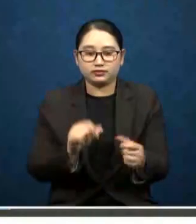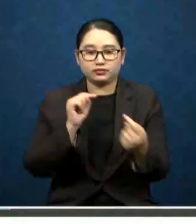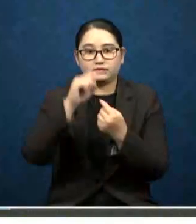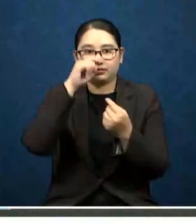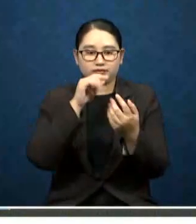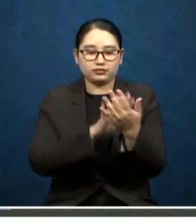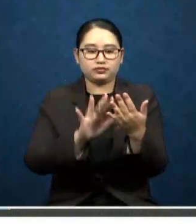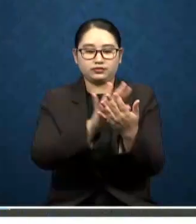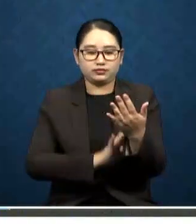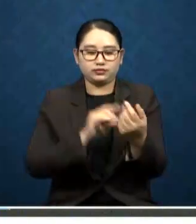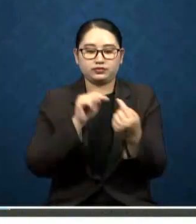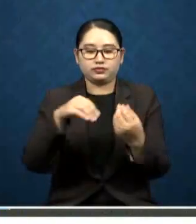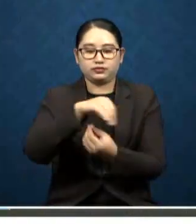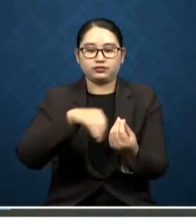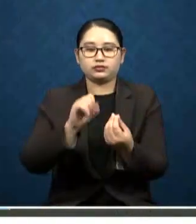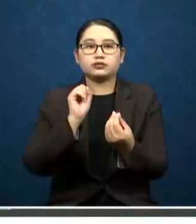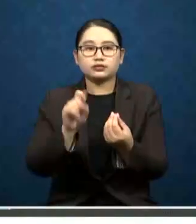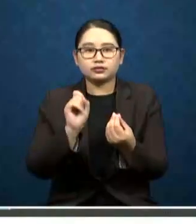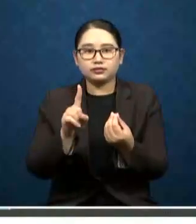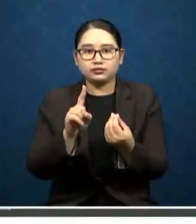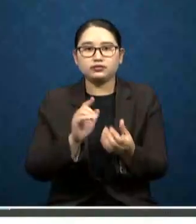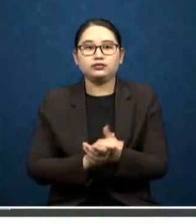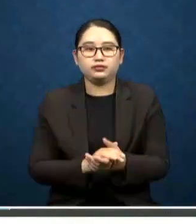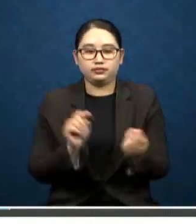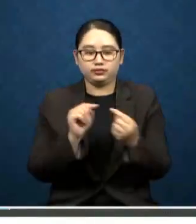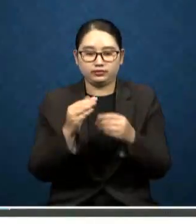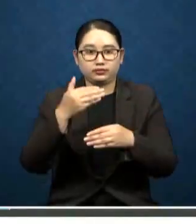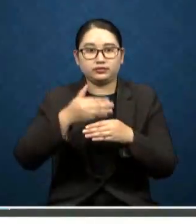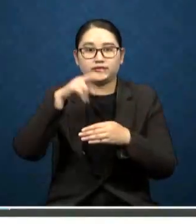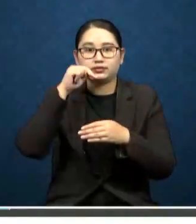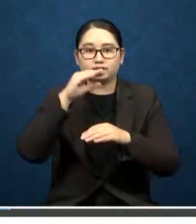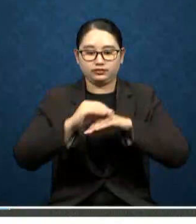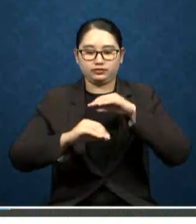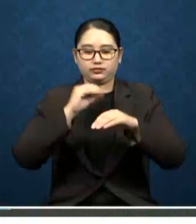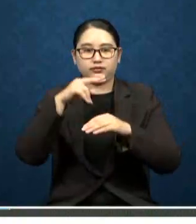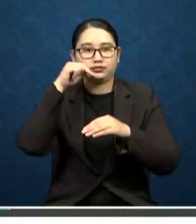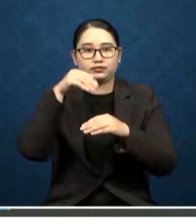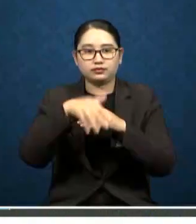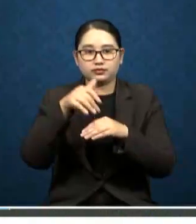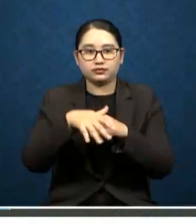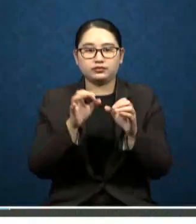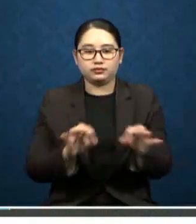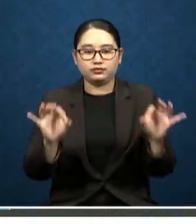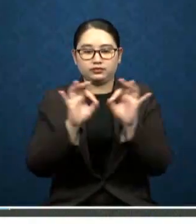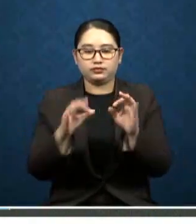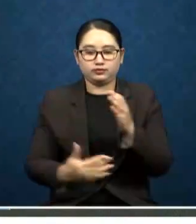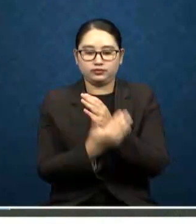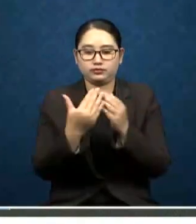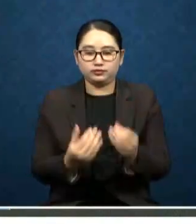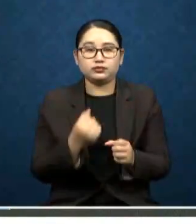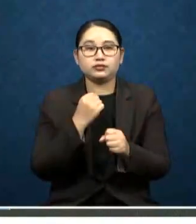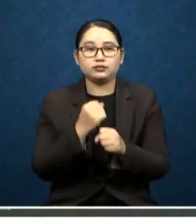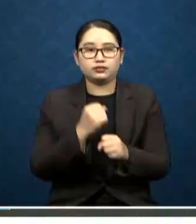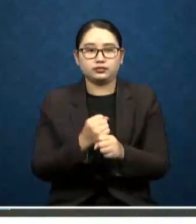วิกฤตทางเศรษฐกิจการสร้างฝาถือเป็นการสร้างโอกาสเป็นการ